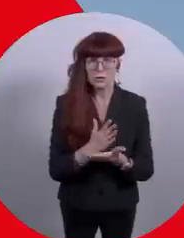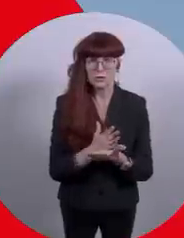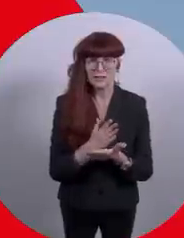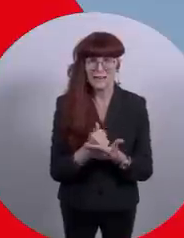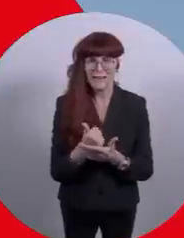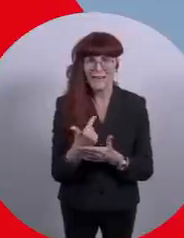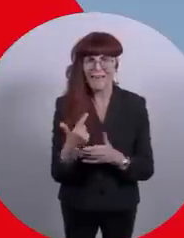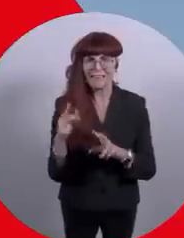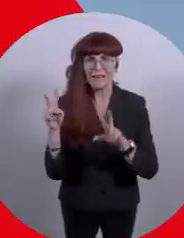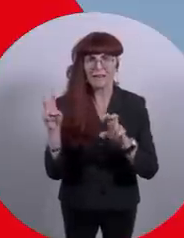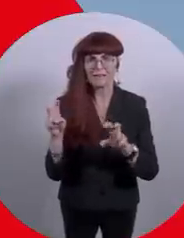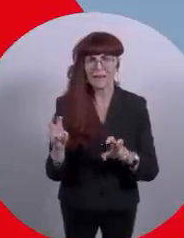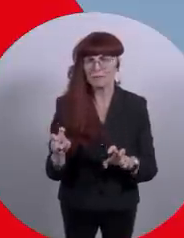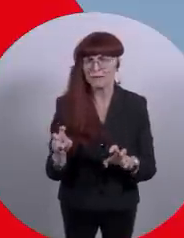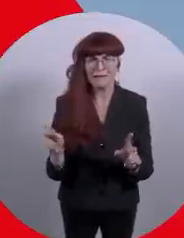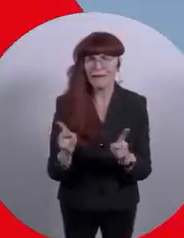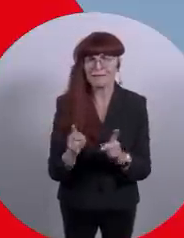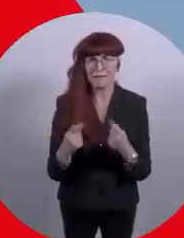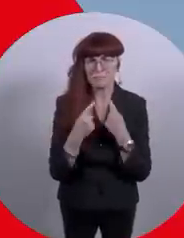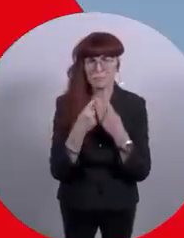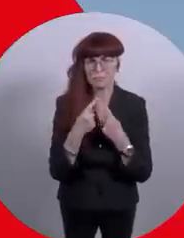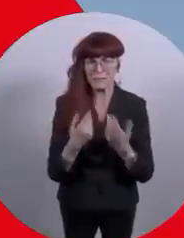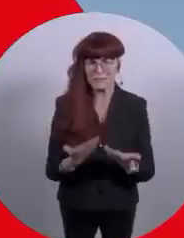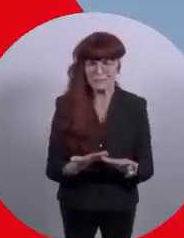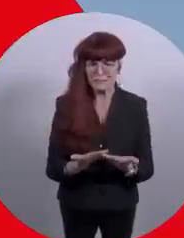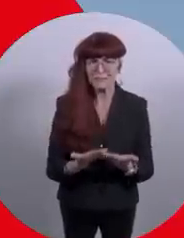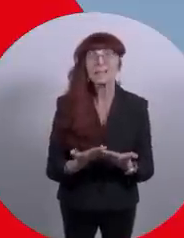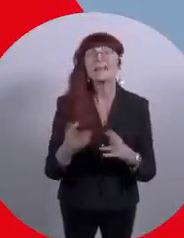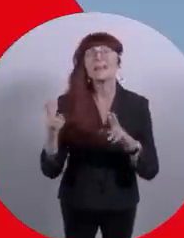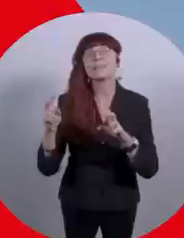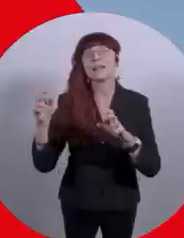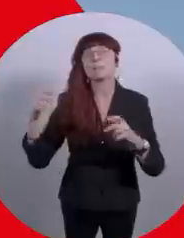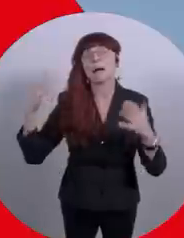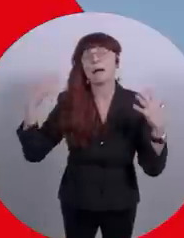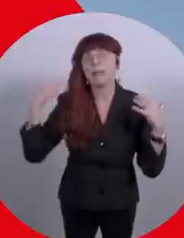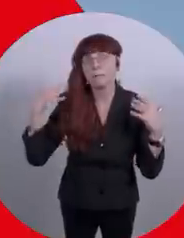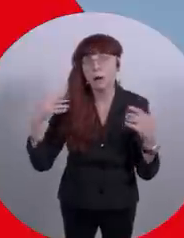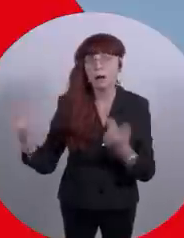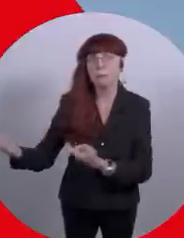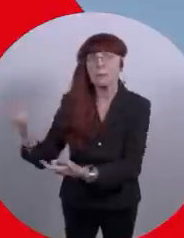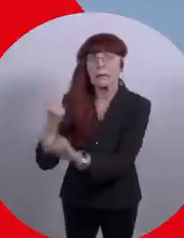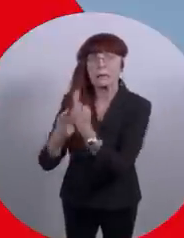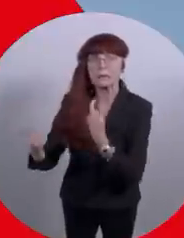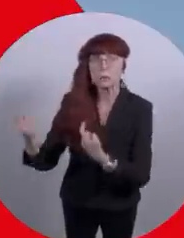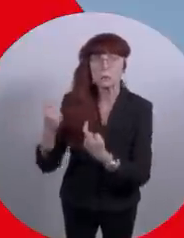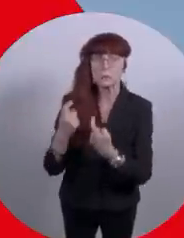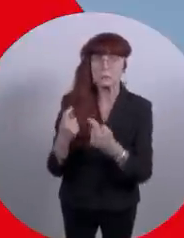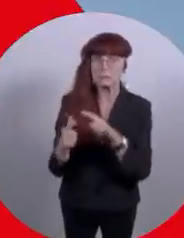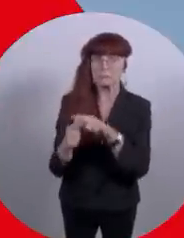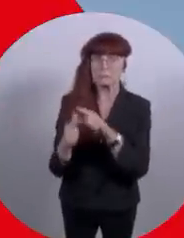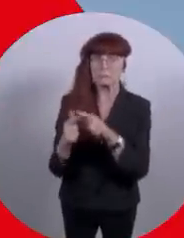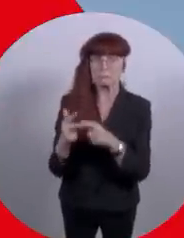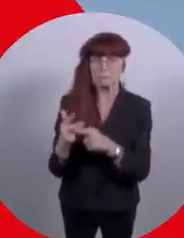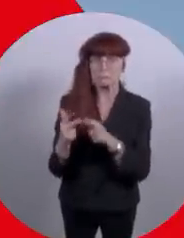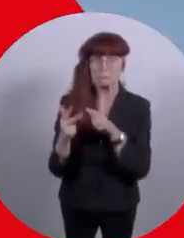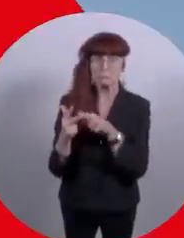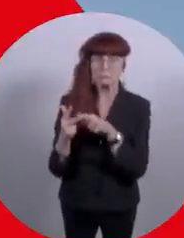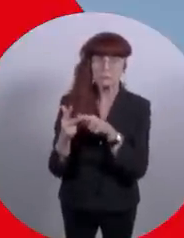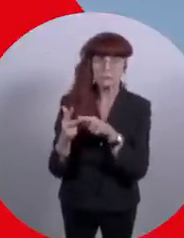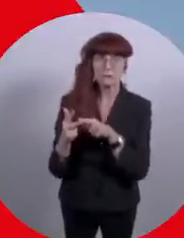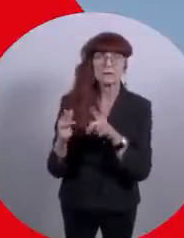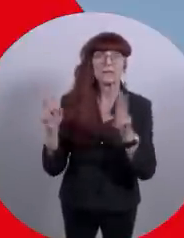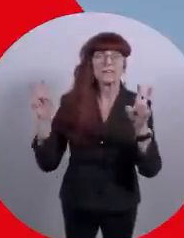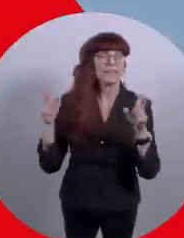das einige Thema noch auf der Strecke bleiben insbesondere das Thema Klima das Thema Migration auch das Thema